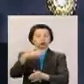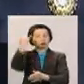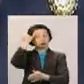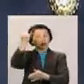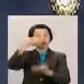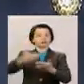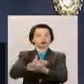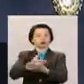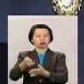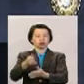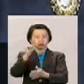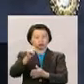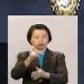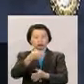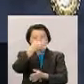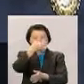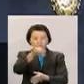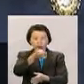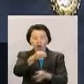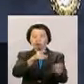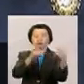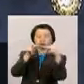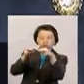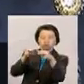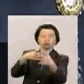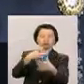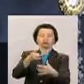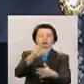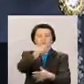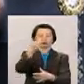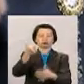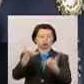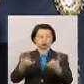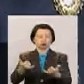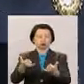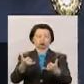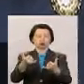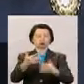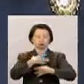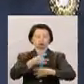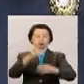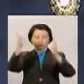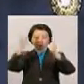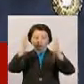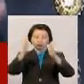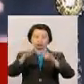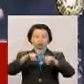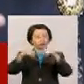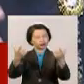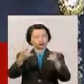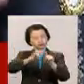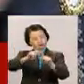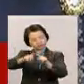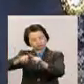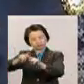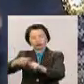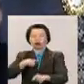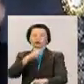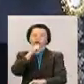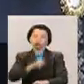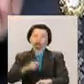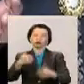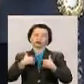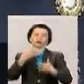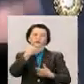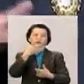dia dapat memikat anak-anak muda sekarang kan. Sekarang peminat tanah air pun berbeza-beza. Ada yang tua yang muda,